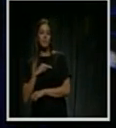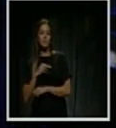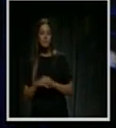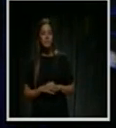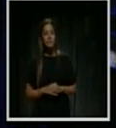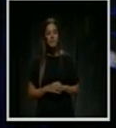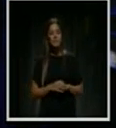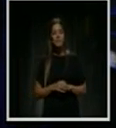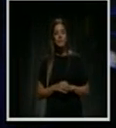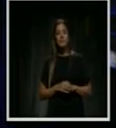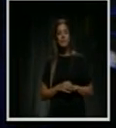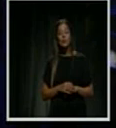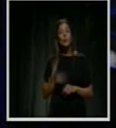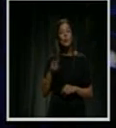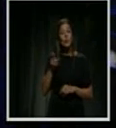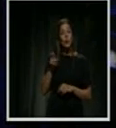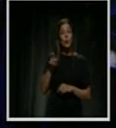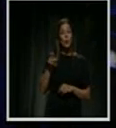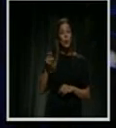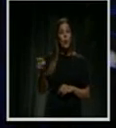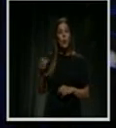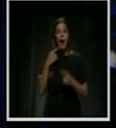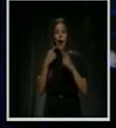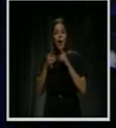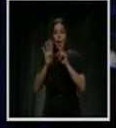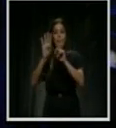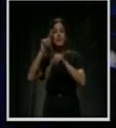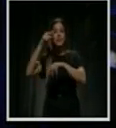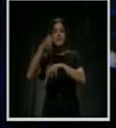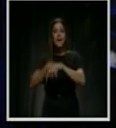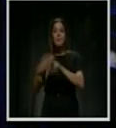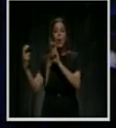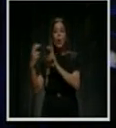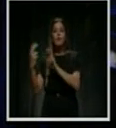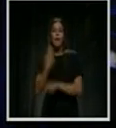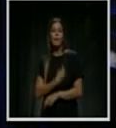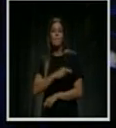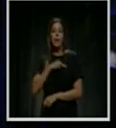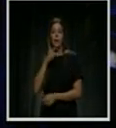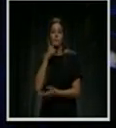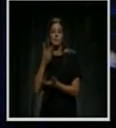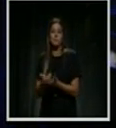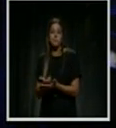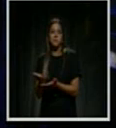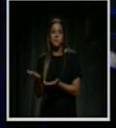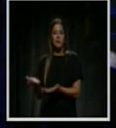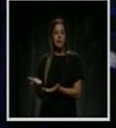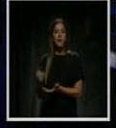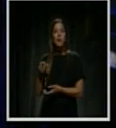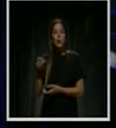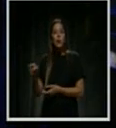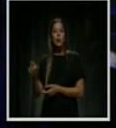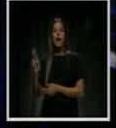għamlu 14 riżoluzzjoni kontra pajjiżna. L-iktar Ewroparlamentari li jżommu dan ir-rekord ta'